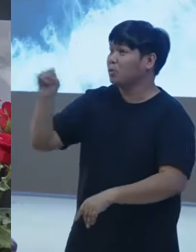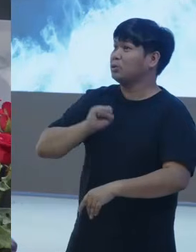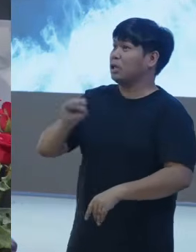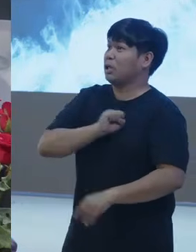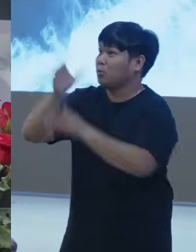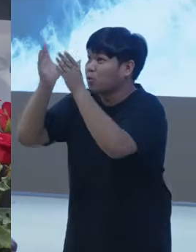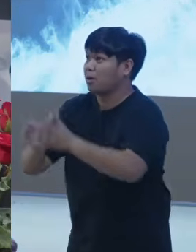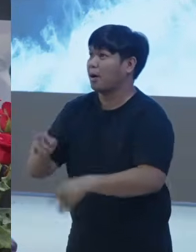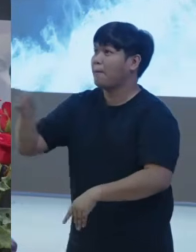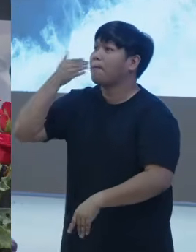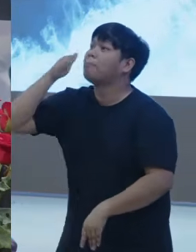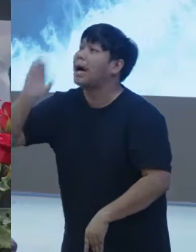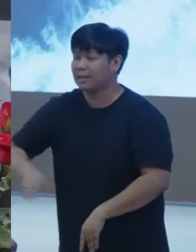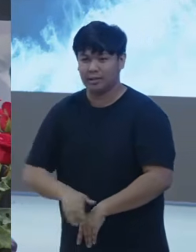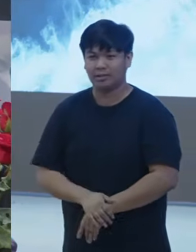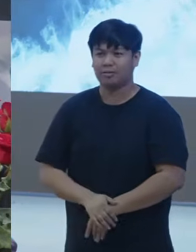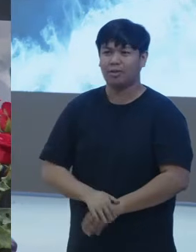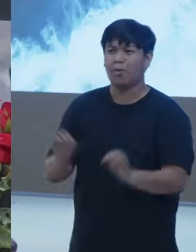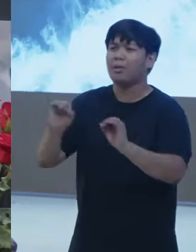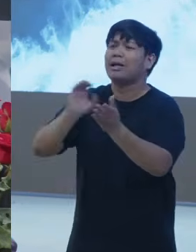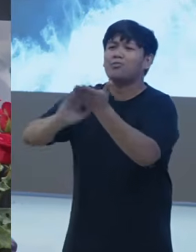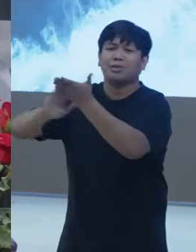Pero sinabi ko na rin. So,